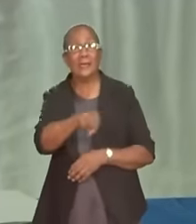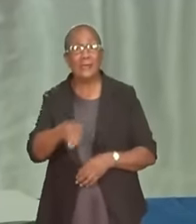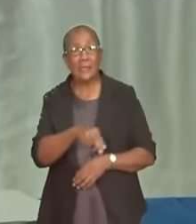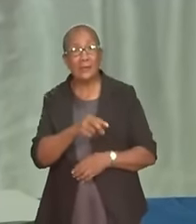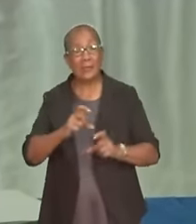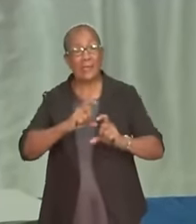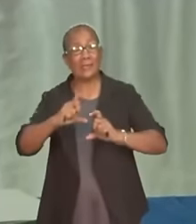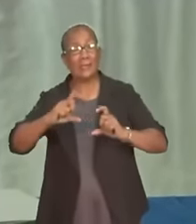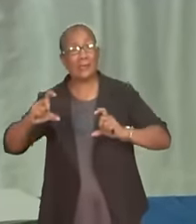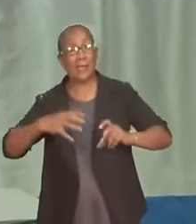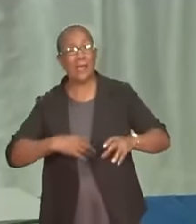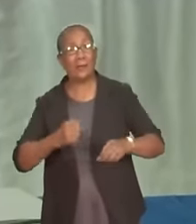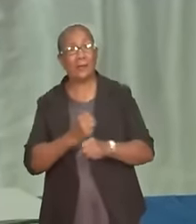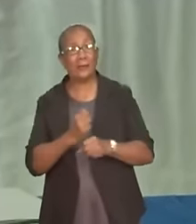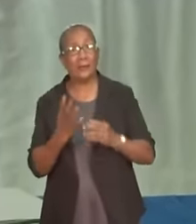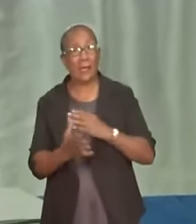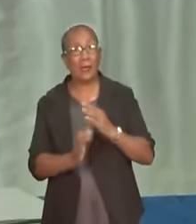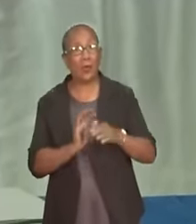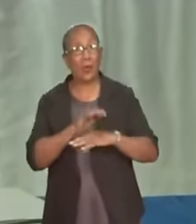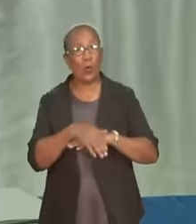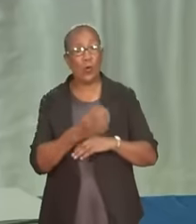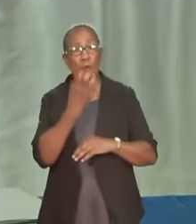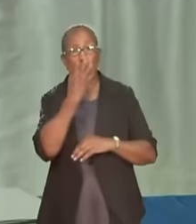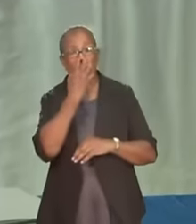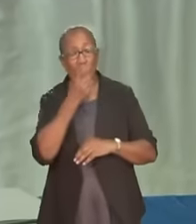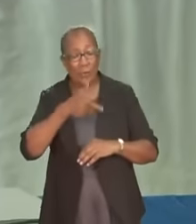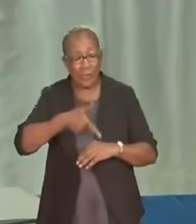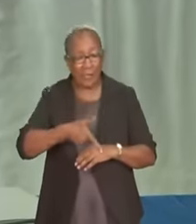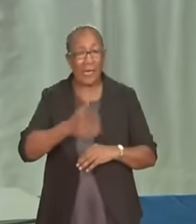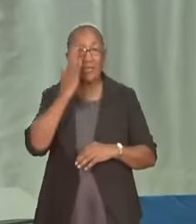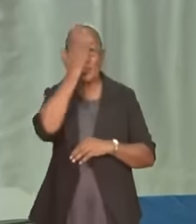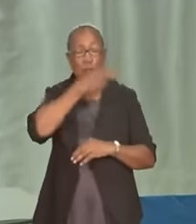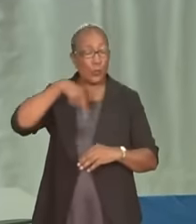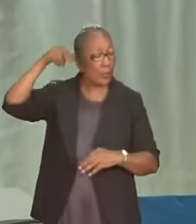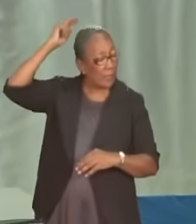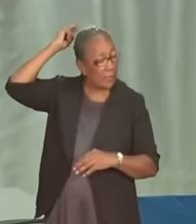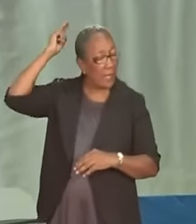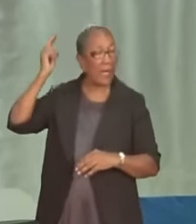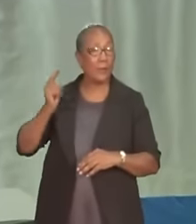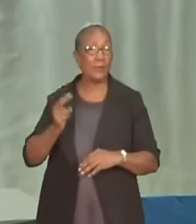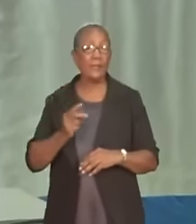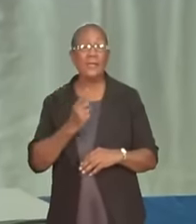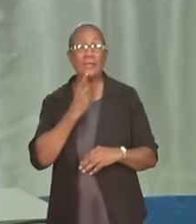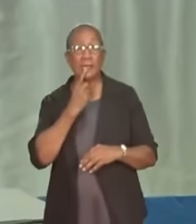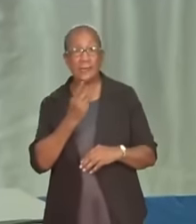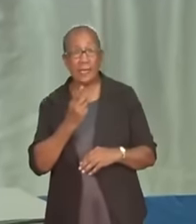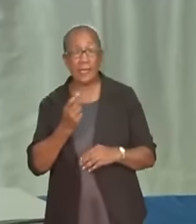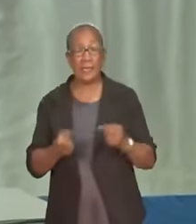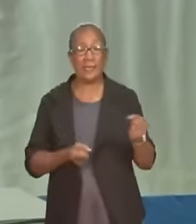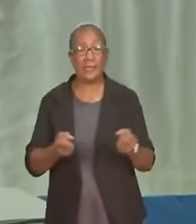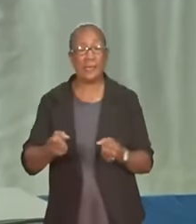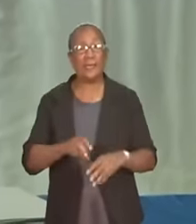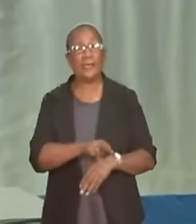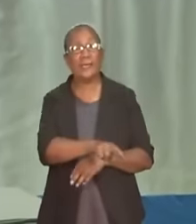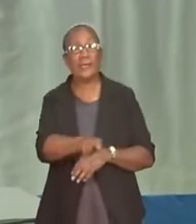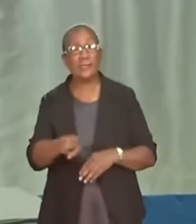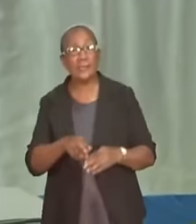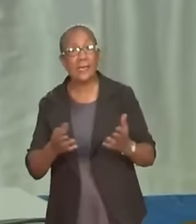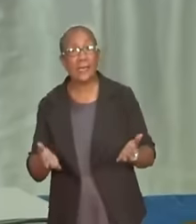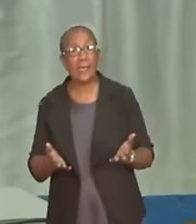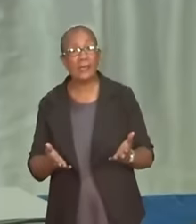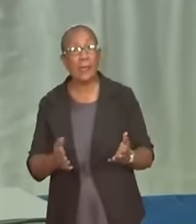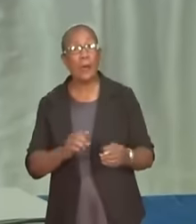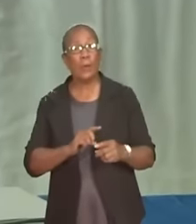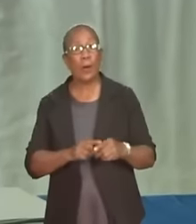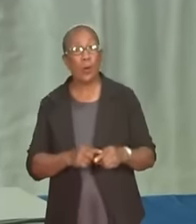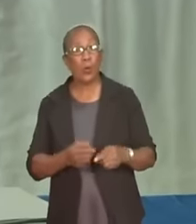strategie ontwikkeld voor gas, voor Suriname. Is al besproken in de regeringsraad en afgesproken, er gaat nu een workshop